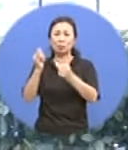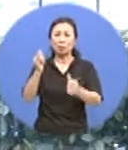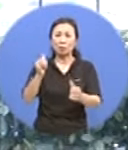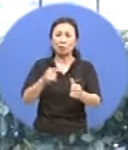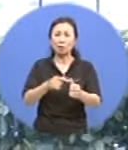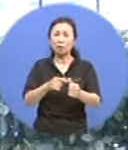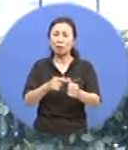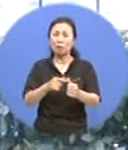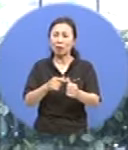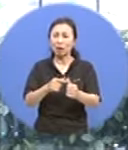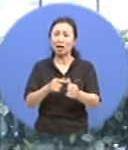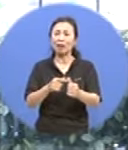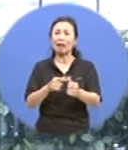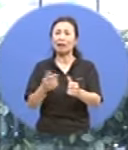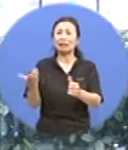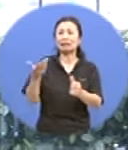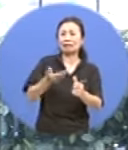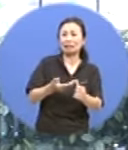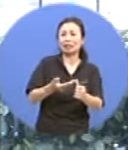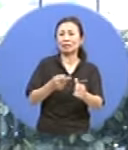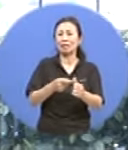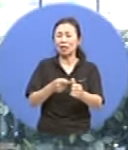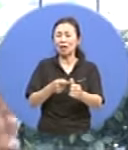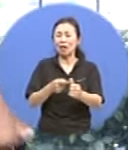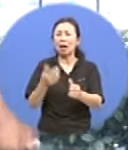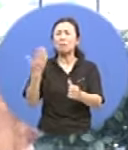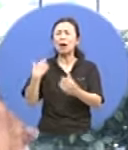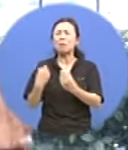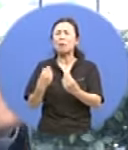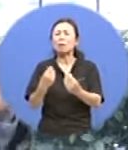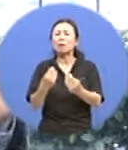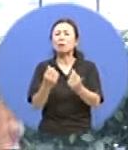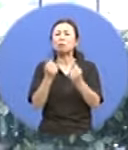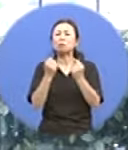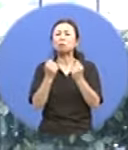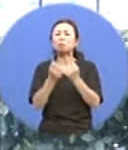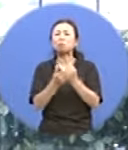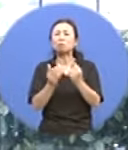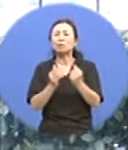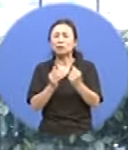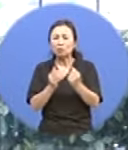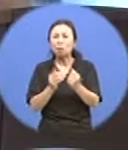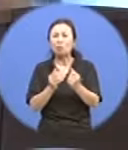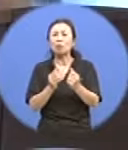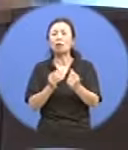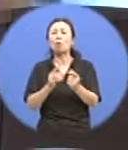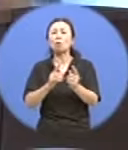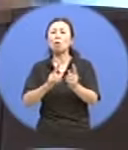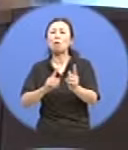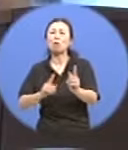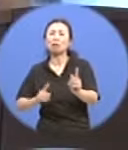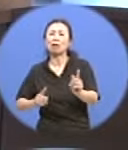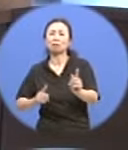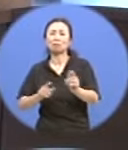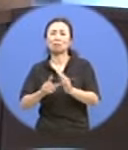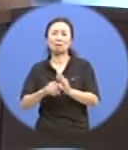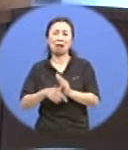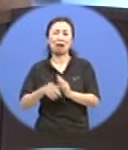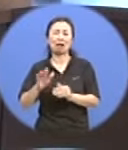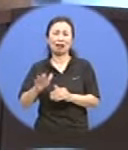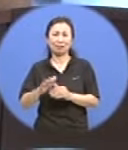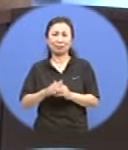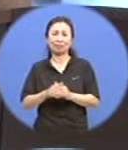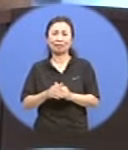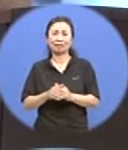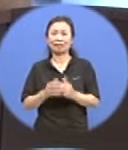さないようにして保守的にやろうとしてると、時代が変わってきてしょぼくれていく可能性があって、新しいのが出てこないとそれに変われ